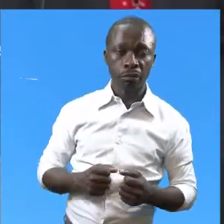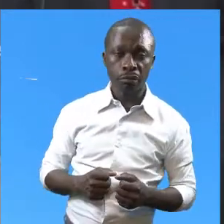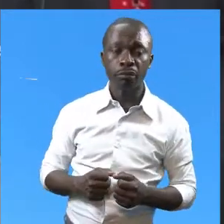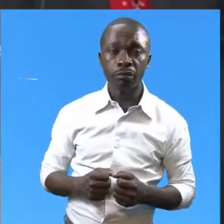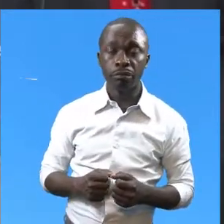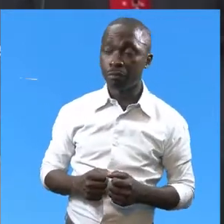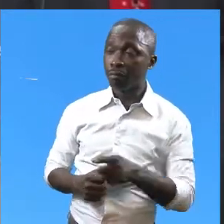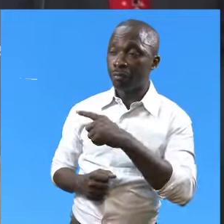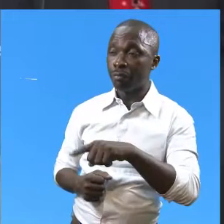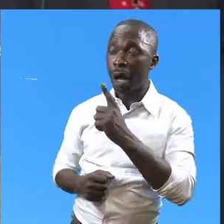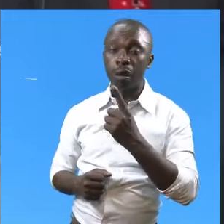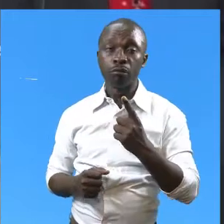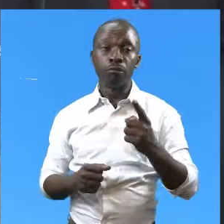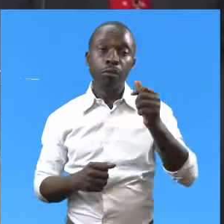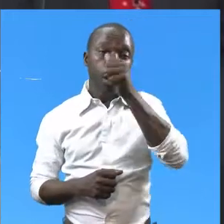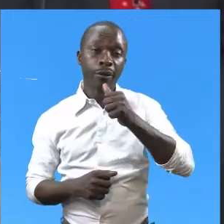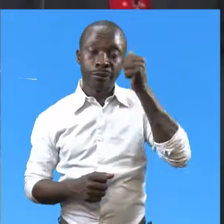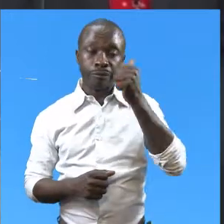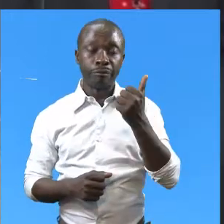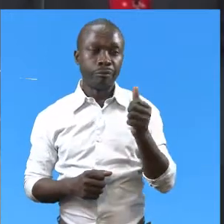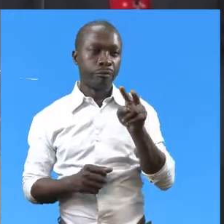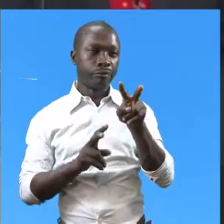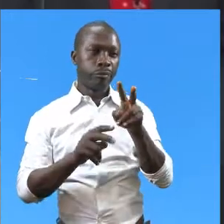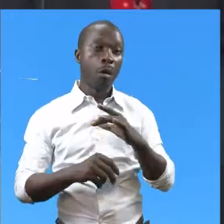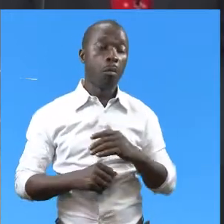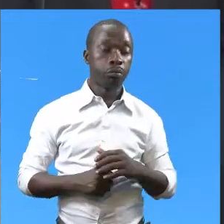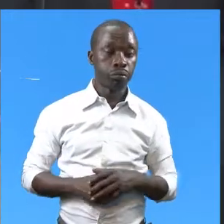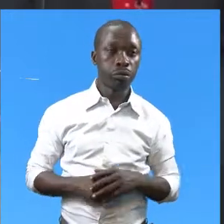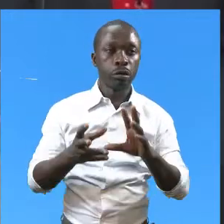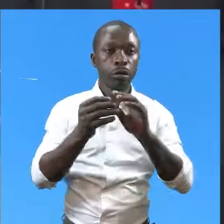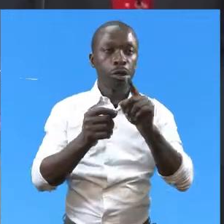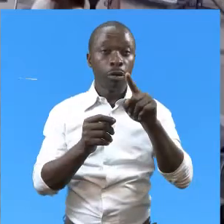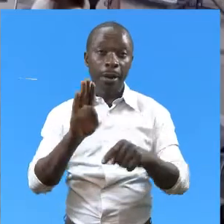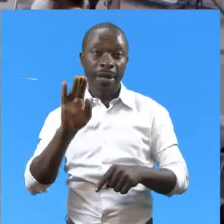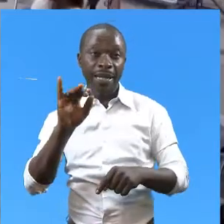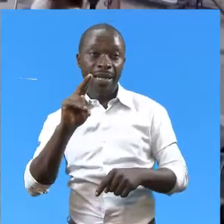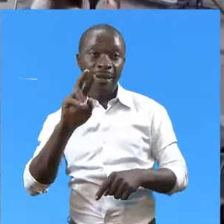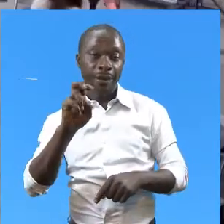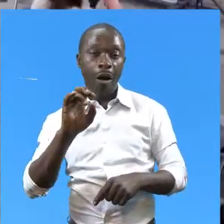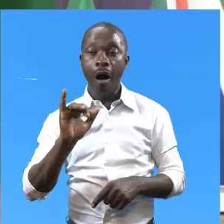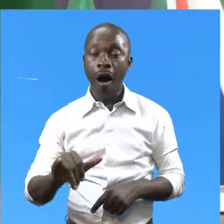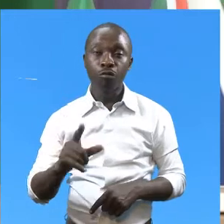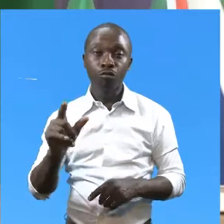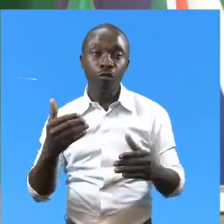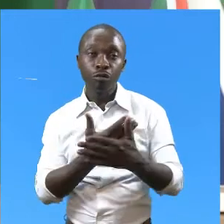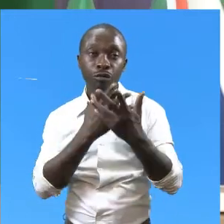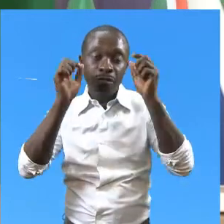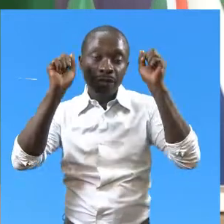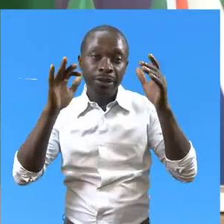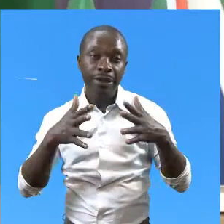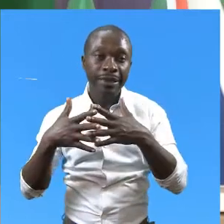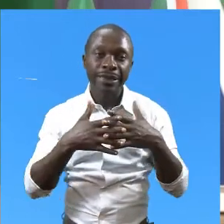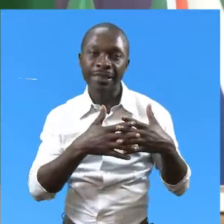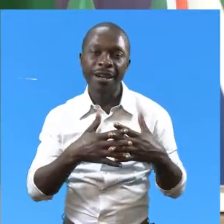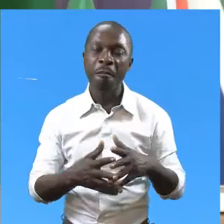terminée. Les dirigeants africains ont, pour certains, félicité le succès du démocrate. Le Sud-Africain Cyril Ramaphosa,